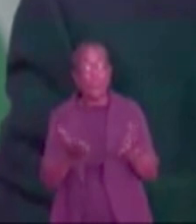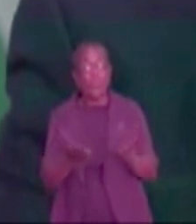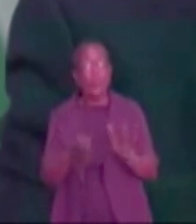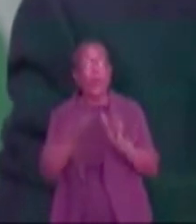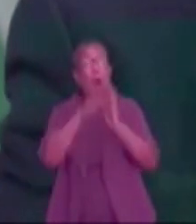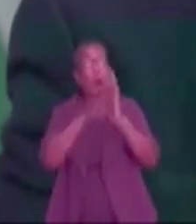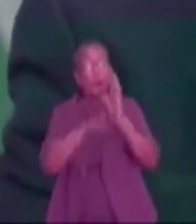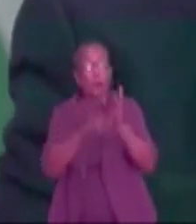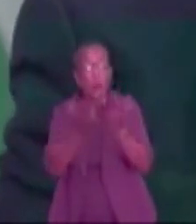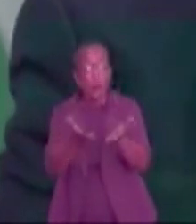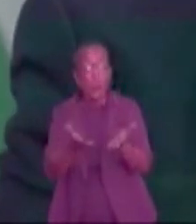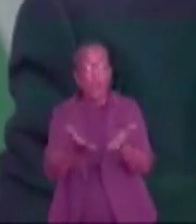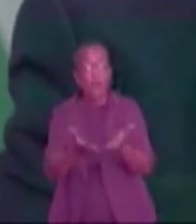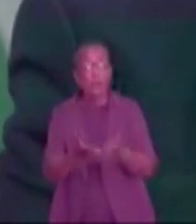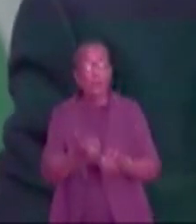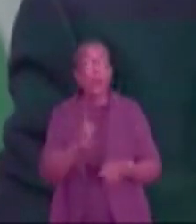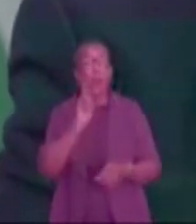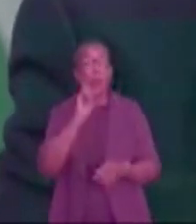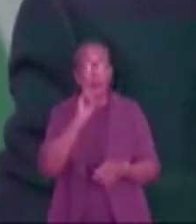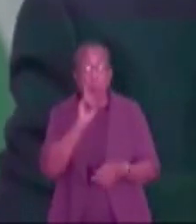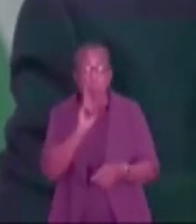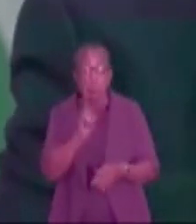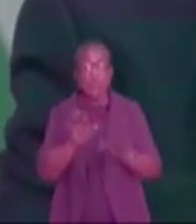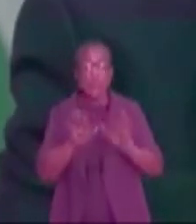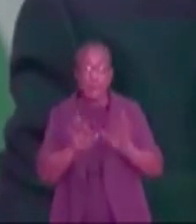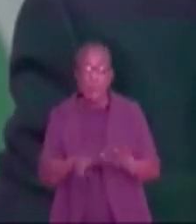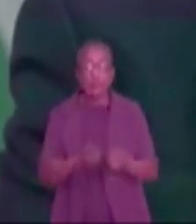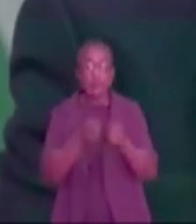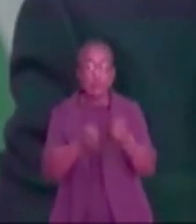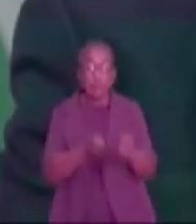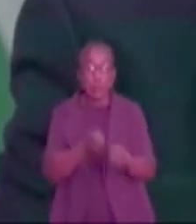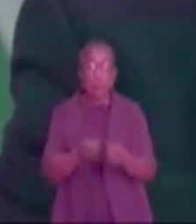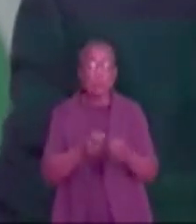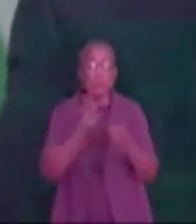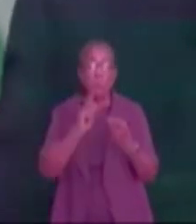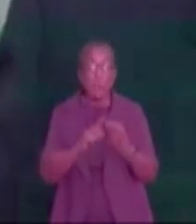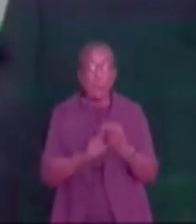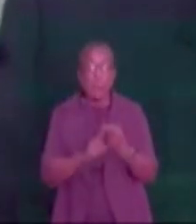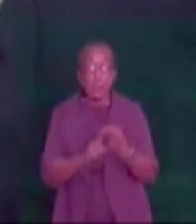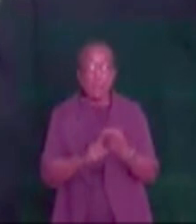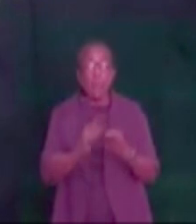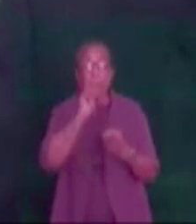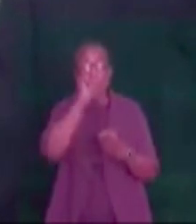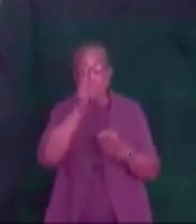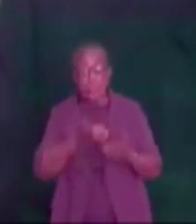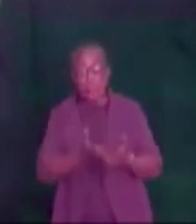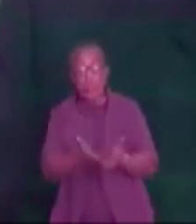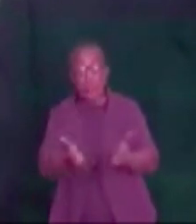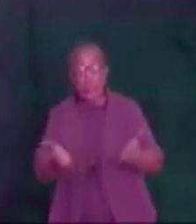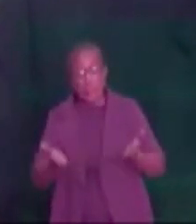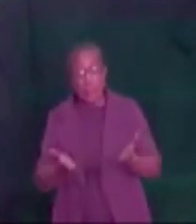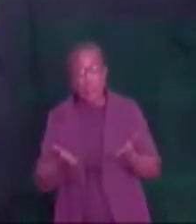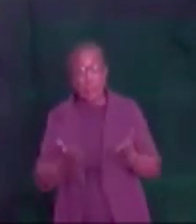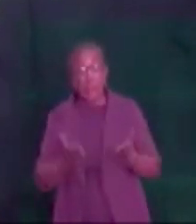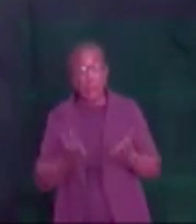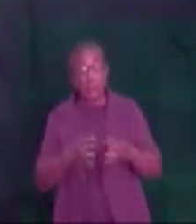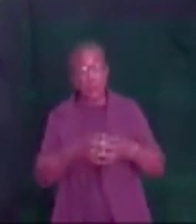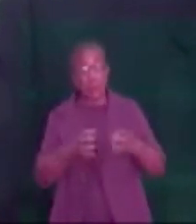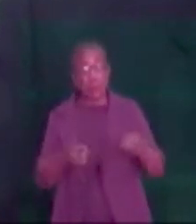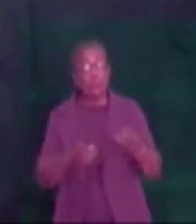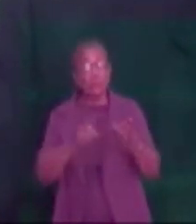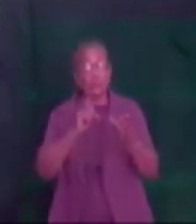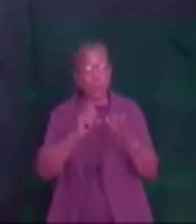voorwaarden daartoe zijn: we moeten blijven zorgen voor 1. Discipline in de begroting, fiscale discipline, en